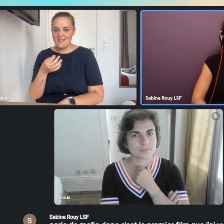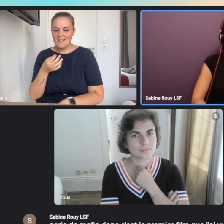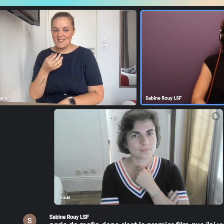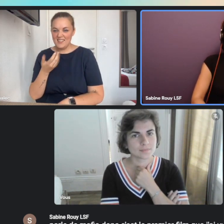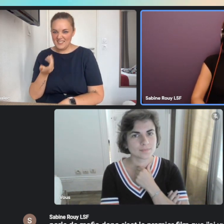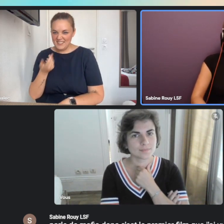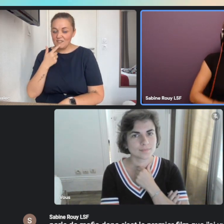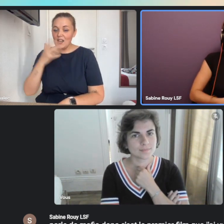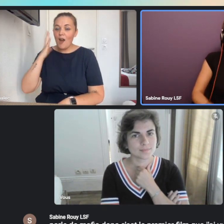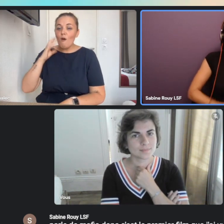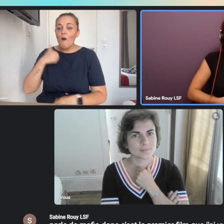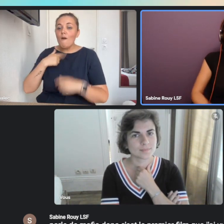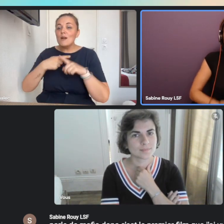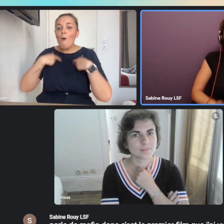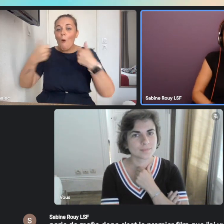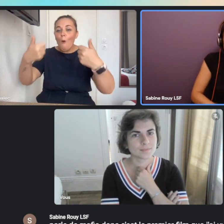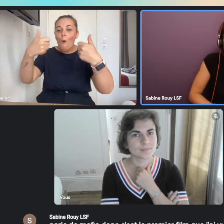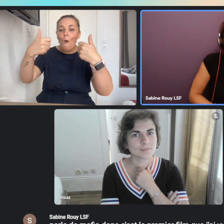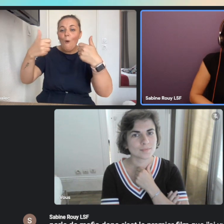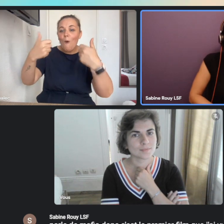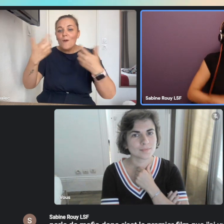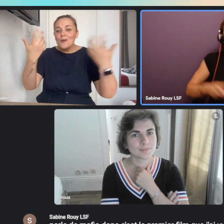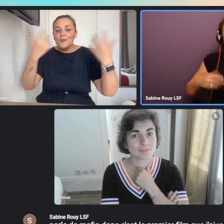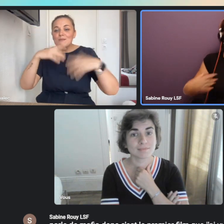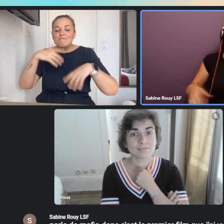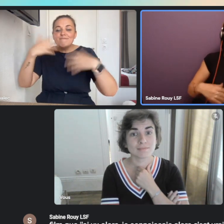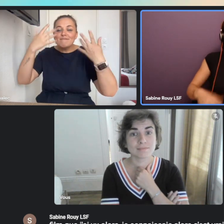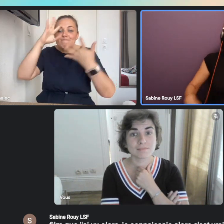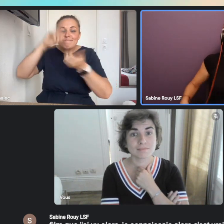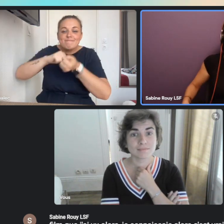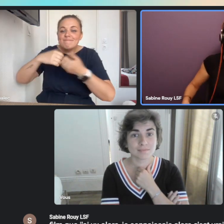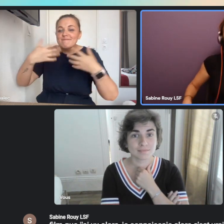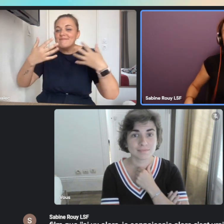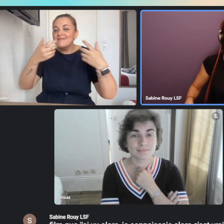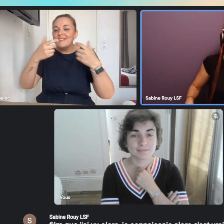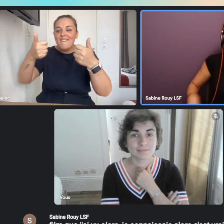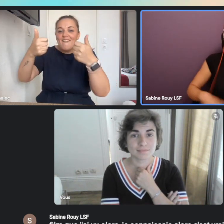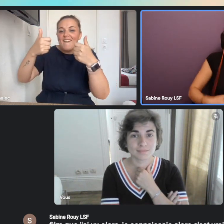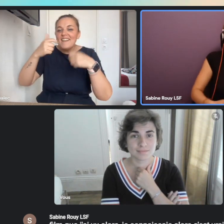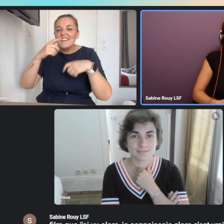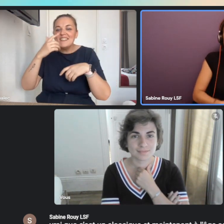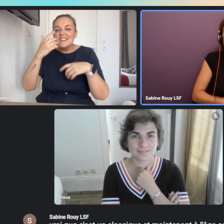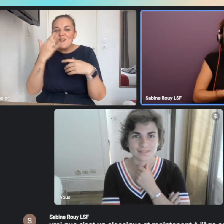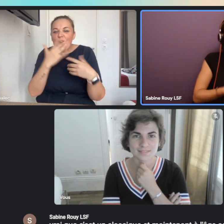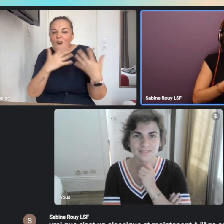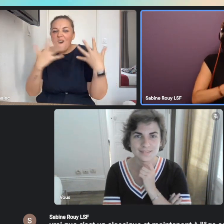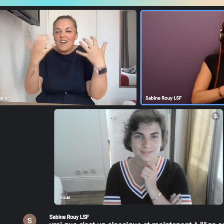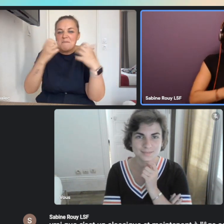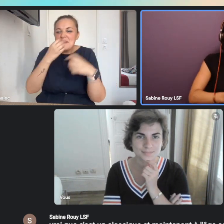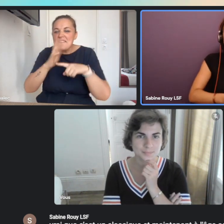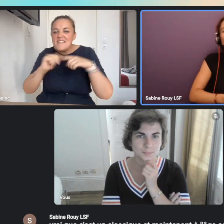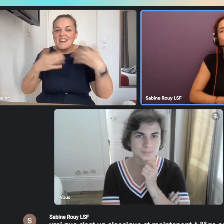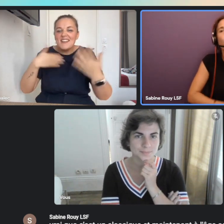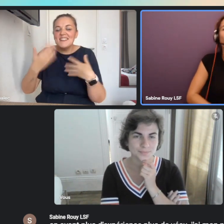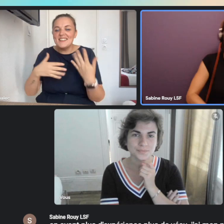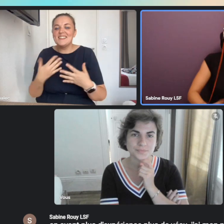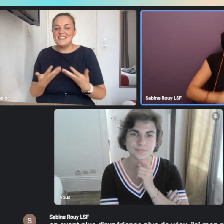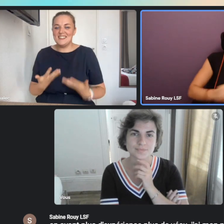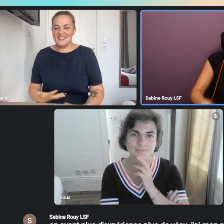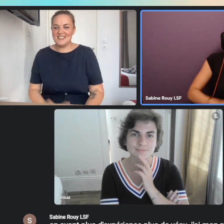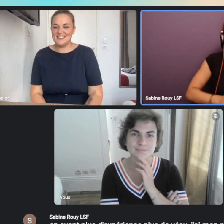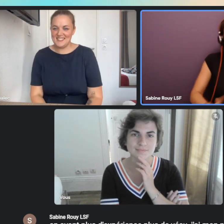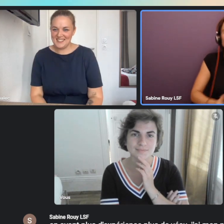Ça m'a, amenée à me questionner. Alors avant, je me disais: «Oh, c'est très, très bien, c'était très bien, voilà, sans forcément voilà, c'est un très bon film,